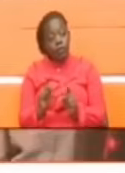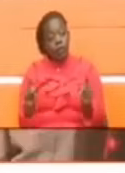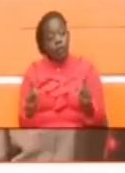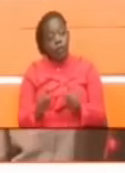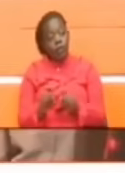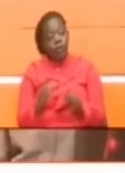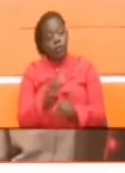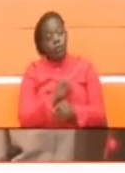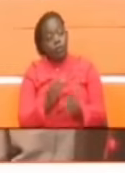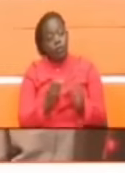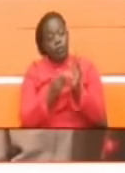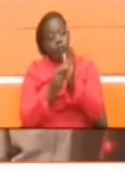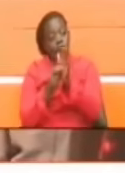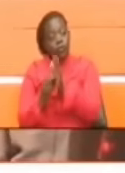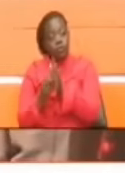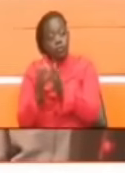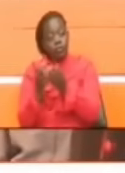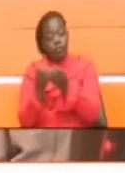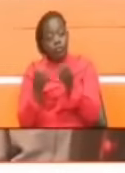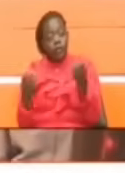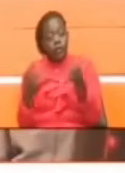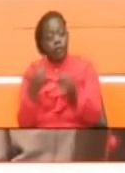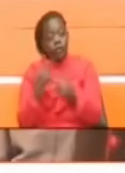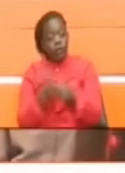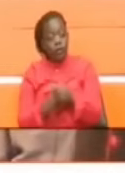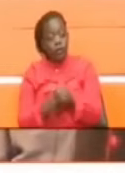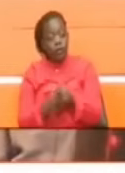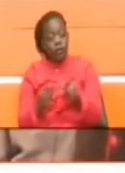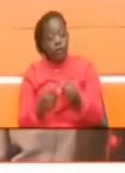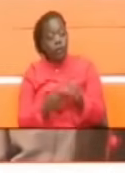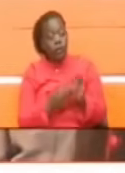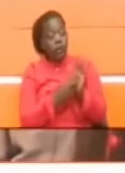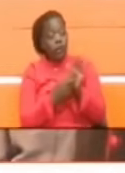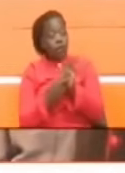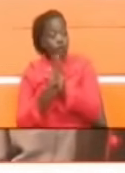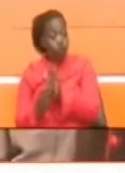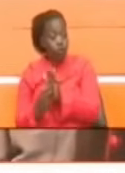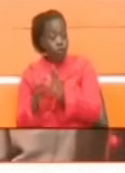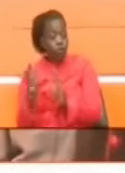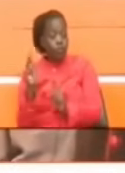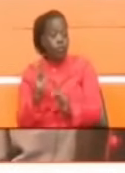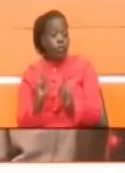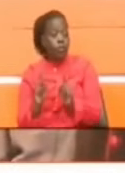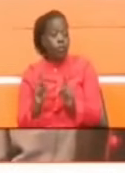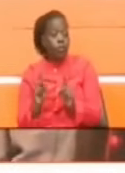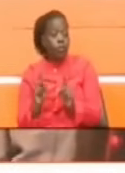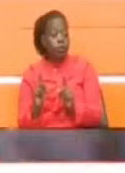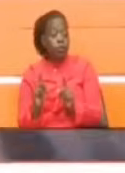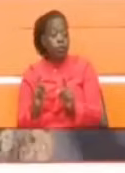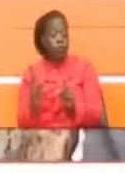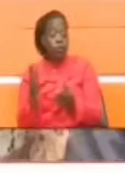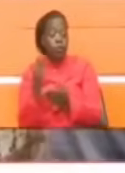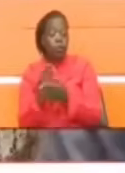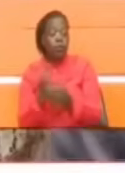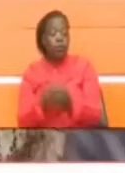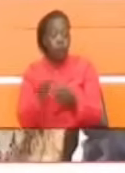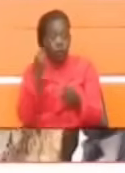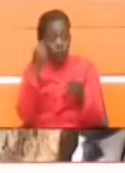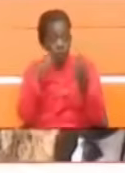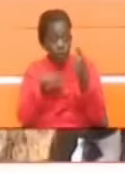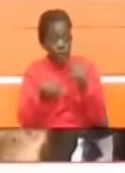Kristo yatulaga emirundi egimu n'akulanga abantu olwo yakaaba naye